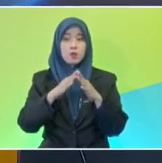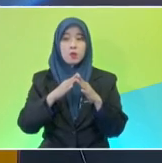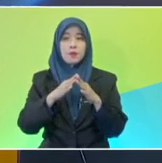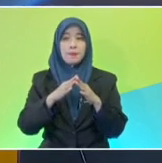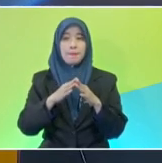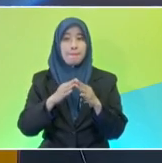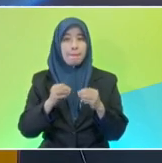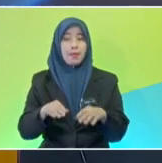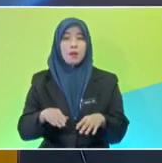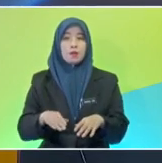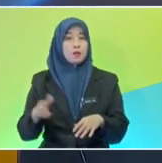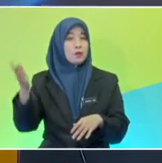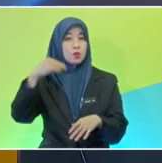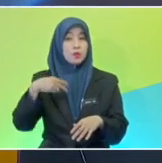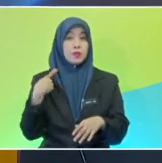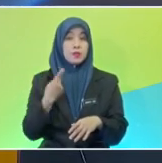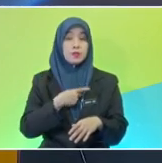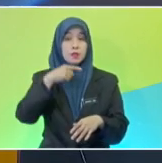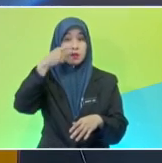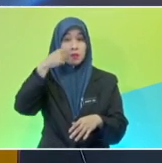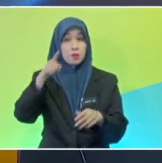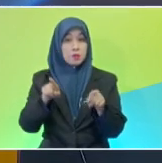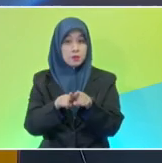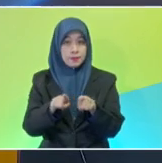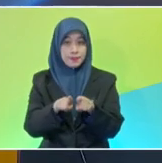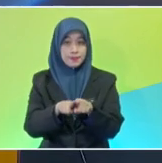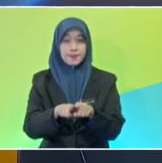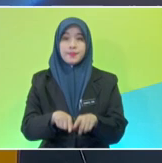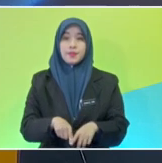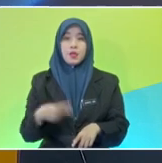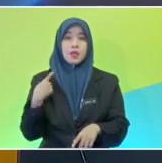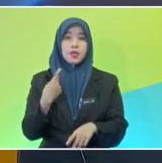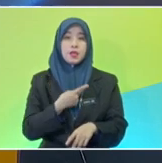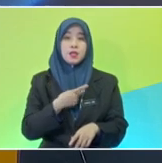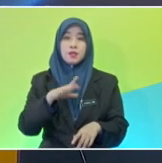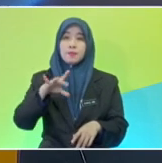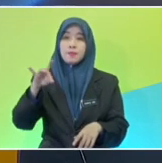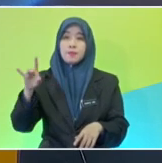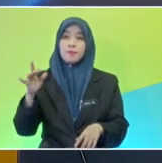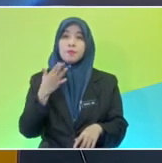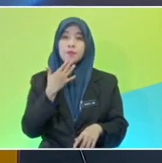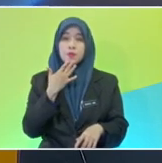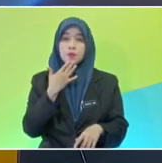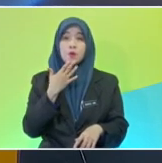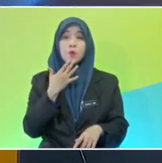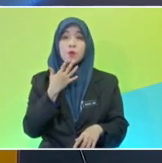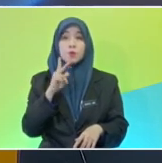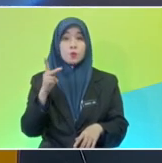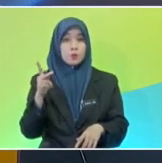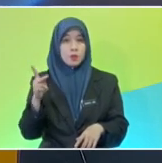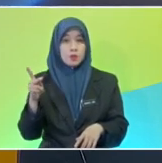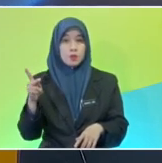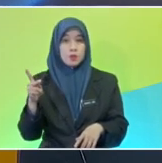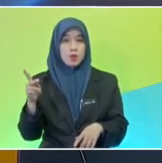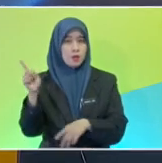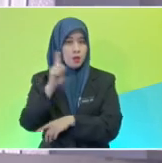tahu dah kan? Jom kita sebut sama-sama. Boleh tak? Satu boleh. Persatu dulu. Kita pilih warna dululah. Okey. Okey, macam warna kuning Akmal. Warna kuning tu dia